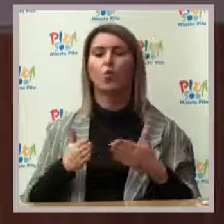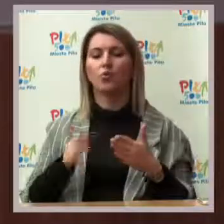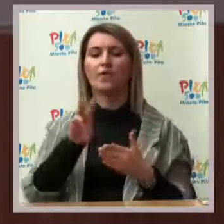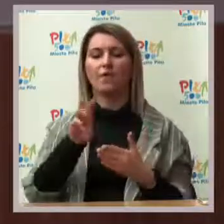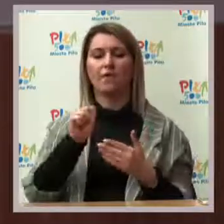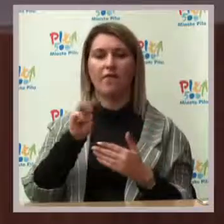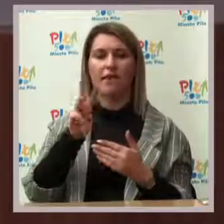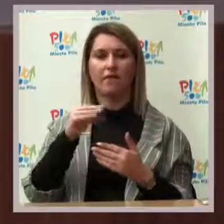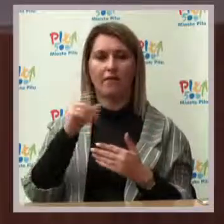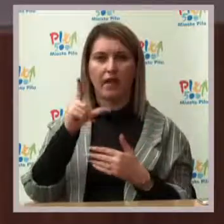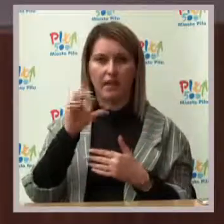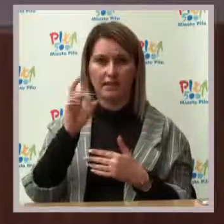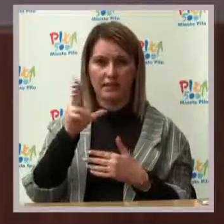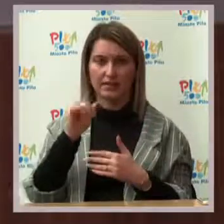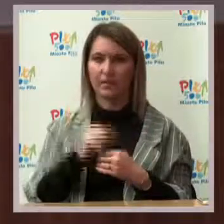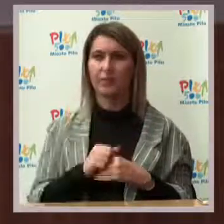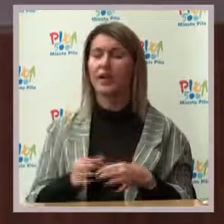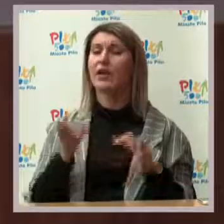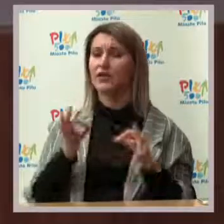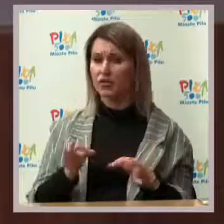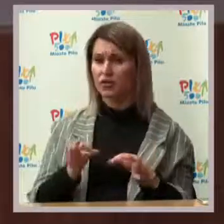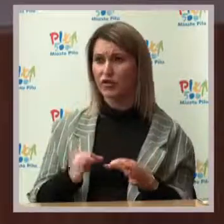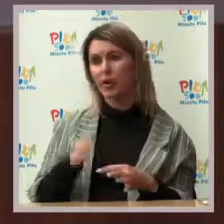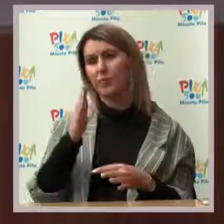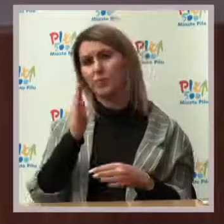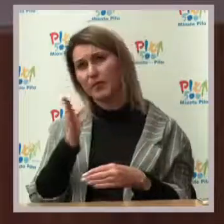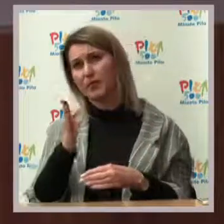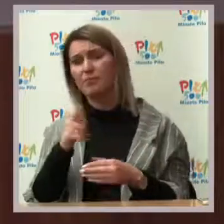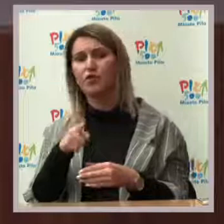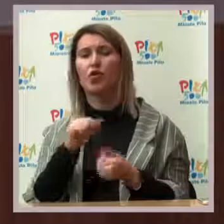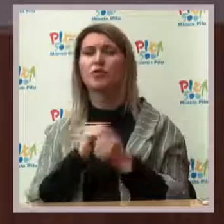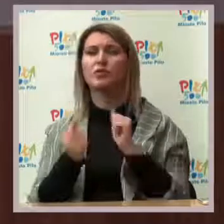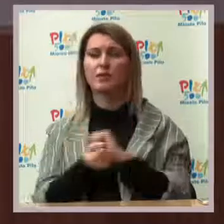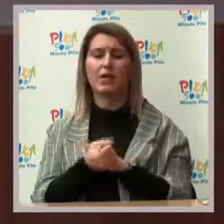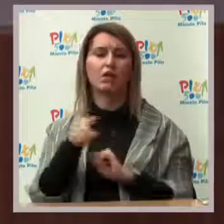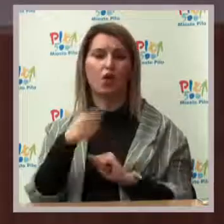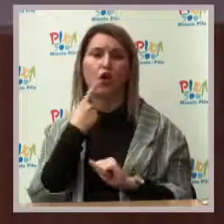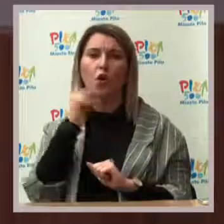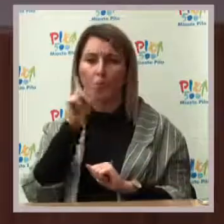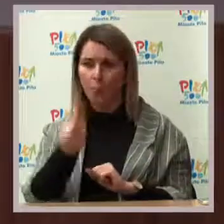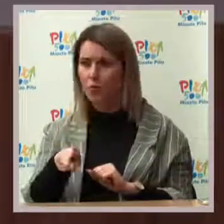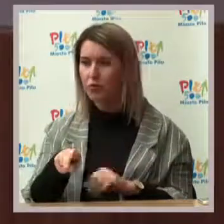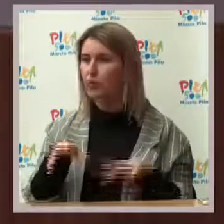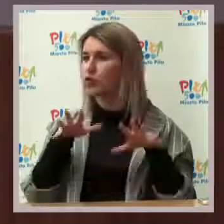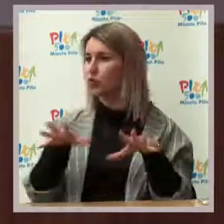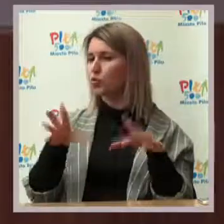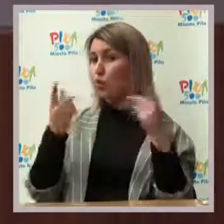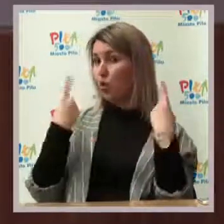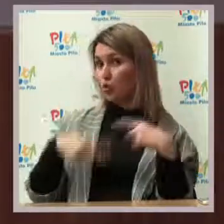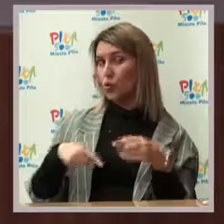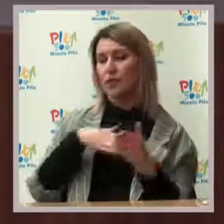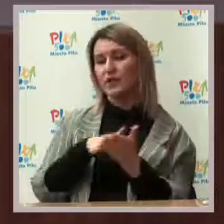zmiana, którą dzisiaj zainicjujemy, umożliwi wielu właścicielom rozpoczęcie inwestycji